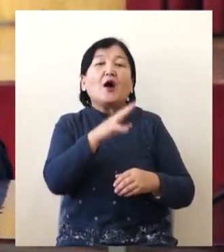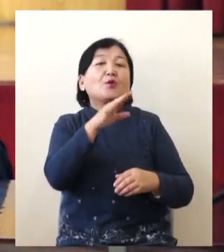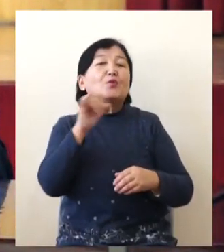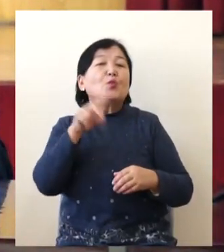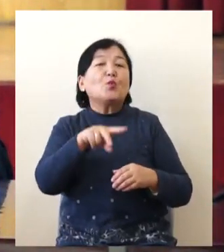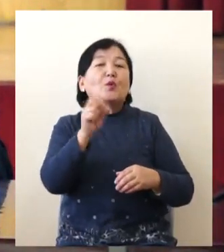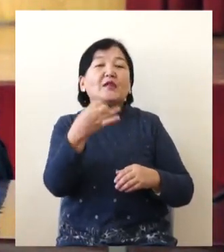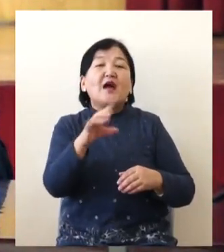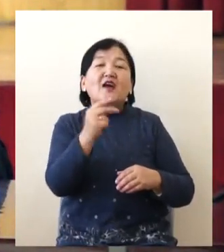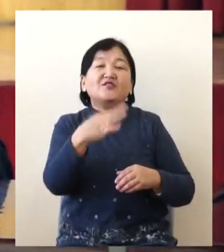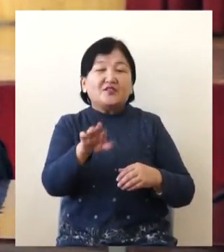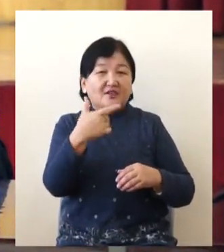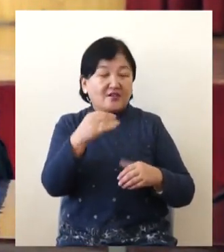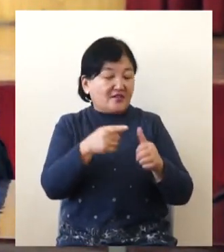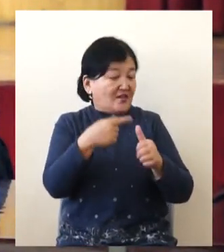ш.